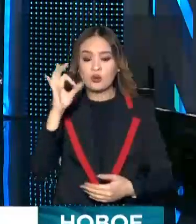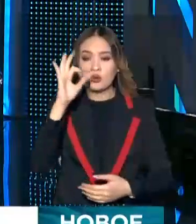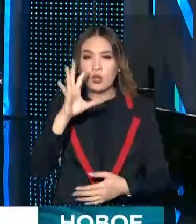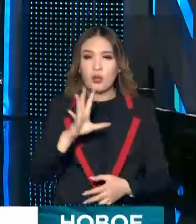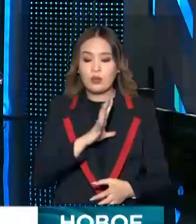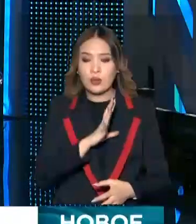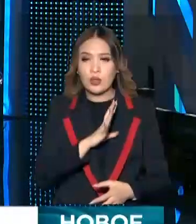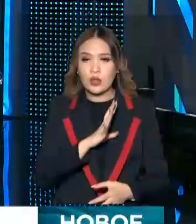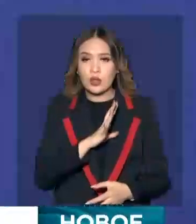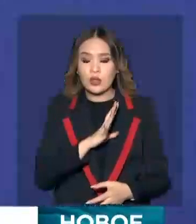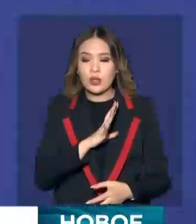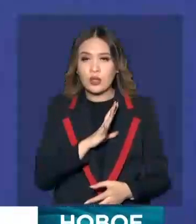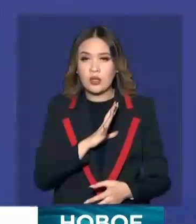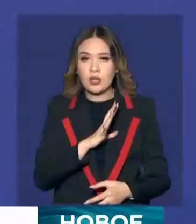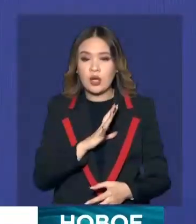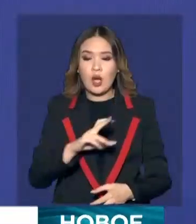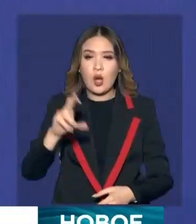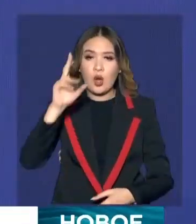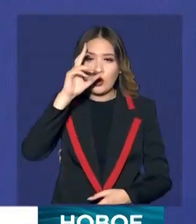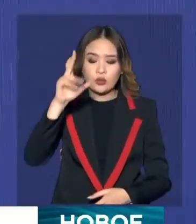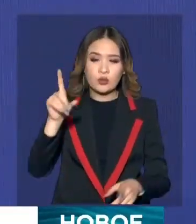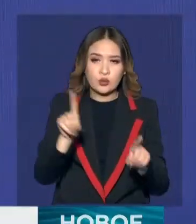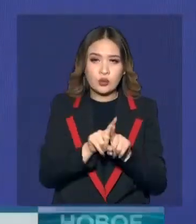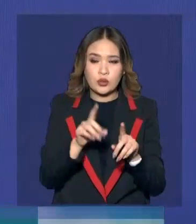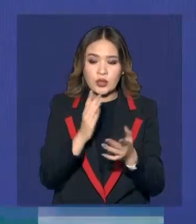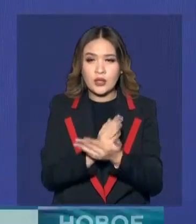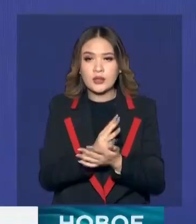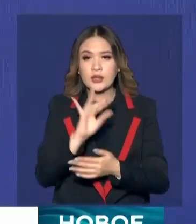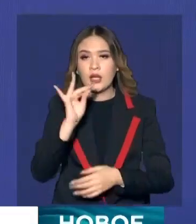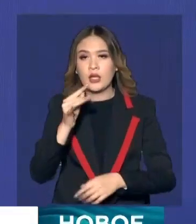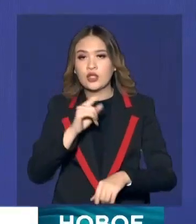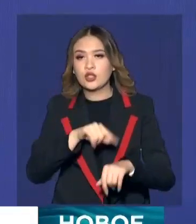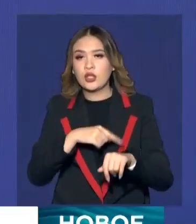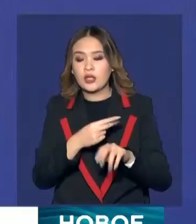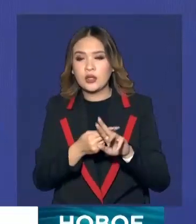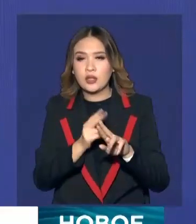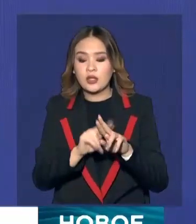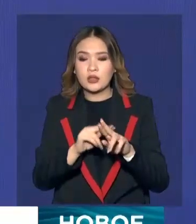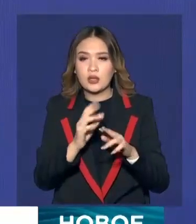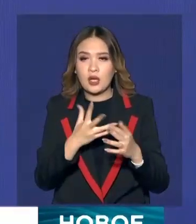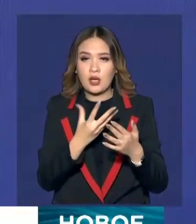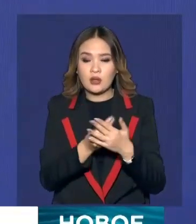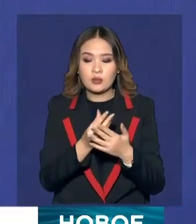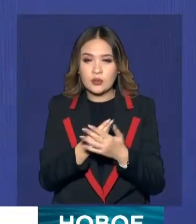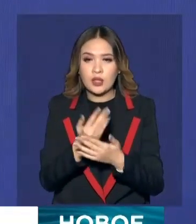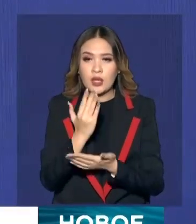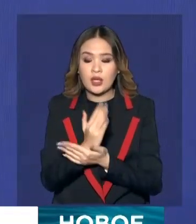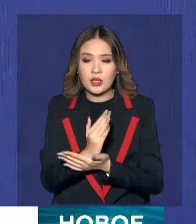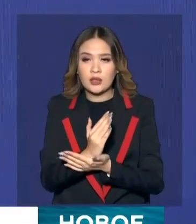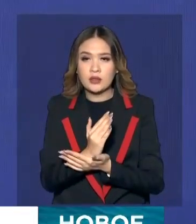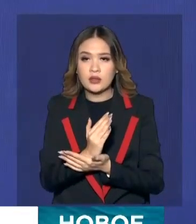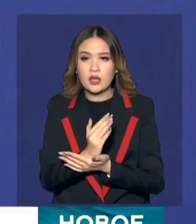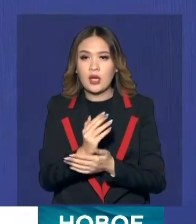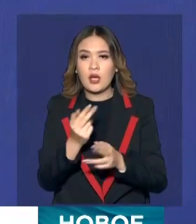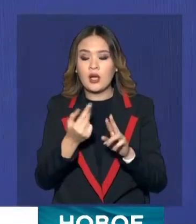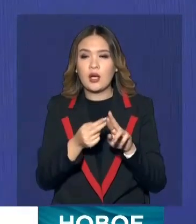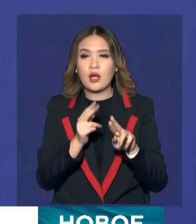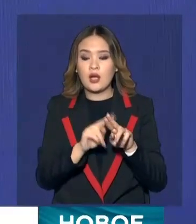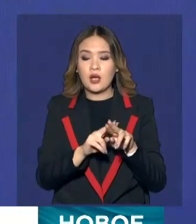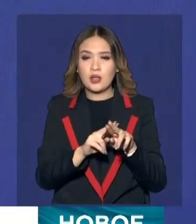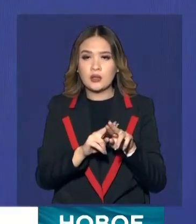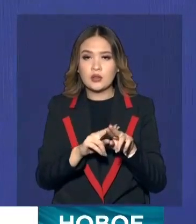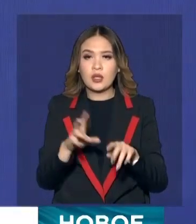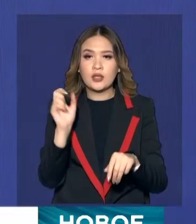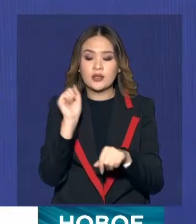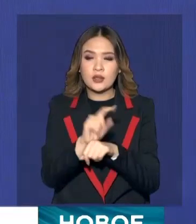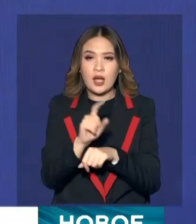охвачены так как государственные, так и частные дошкольные организации. Конечно, и дальше, значит,